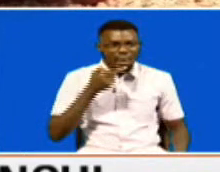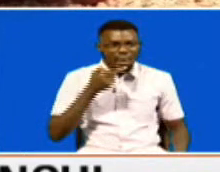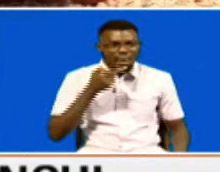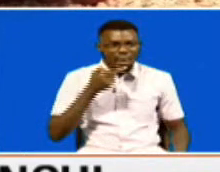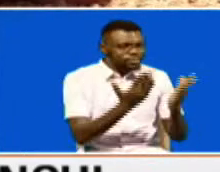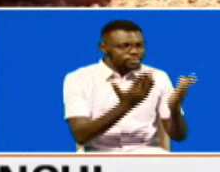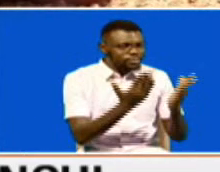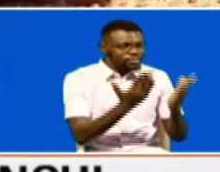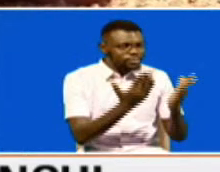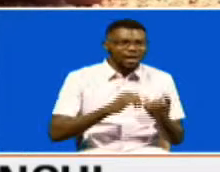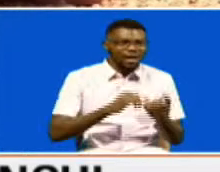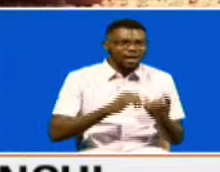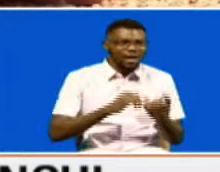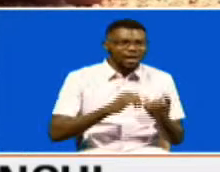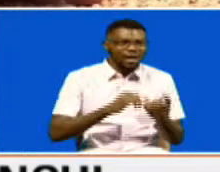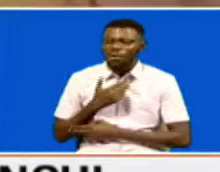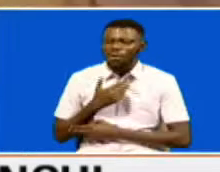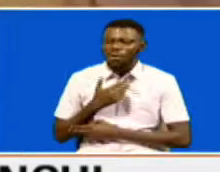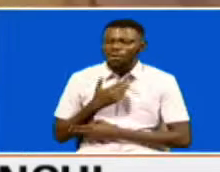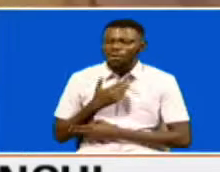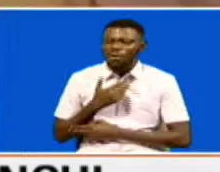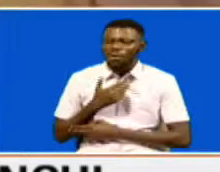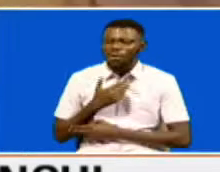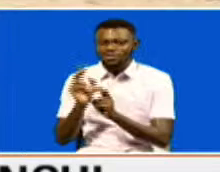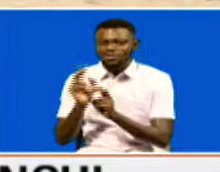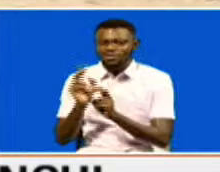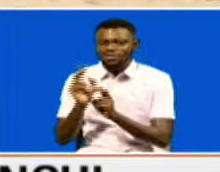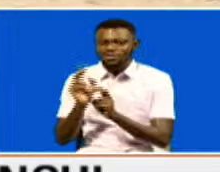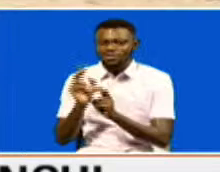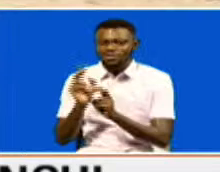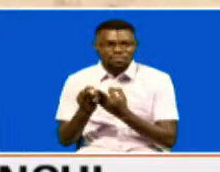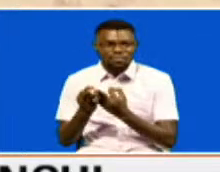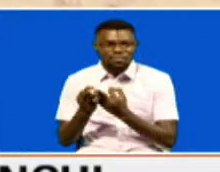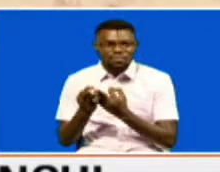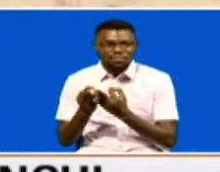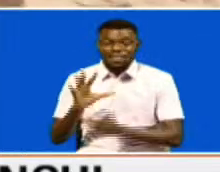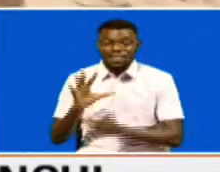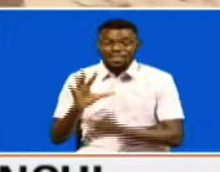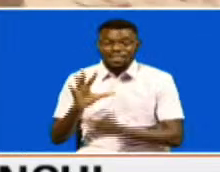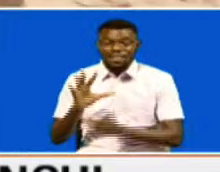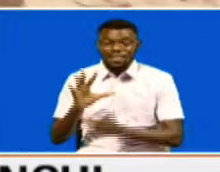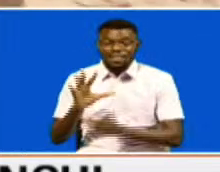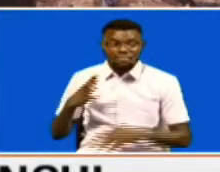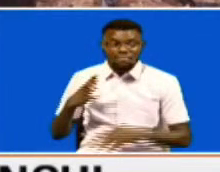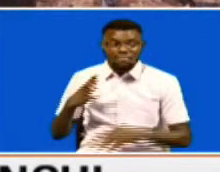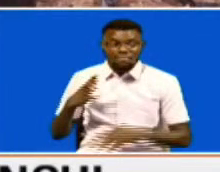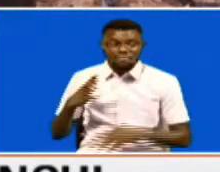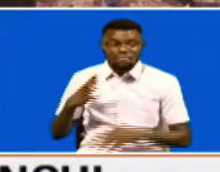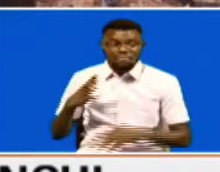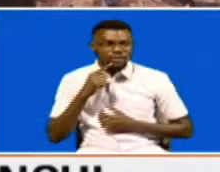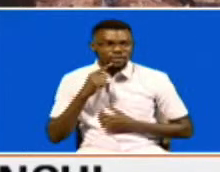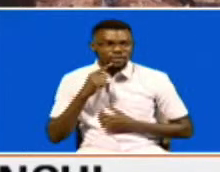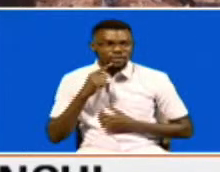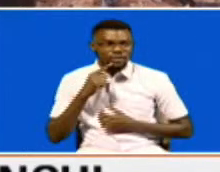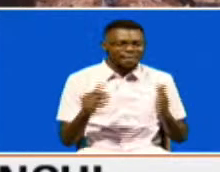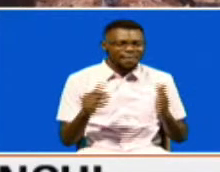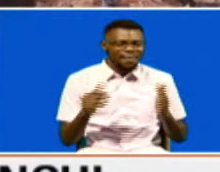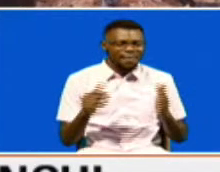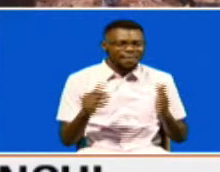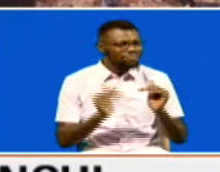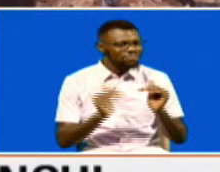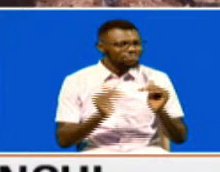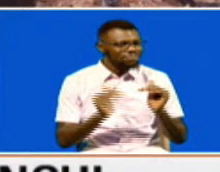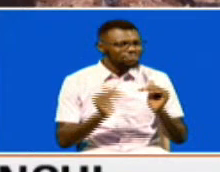njia ya kutafutia familia riziki. Takriban 50% ya wakazi wa kaunti ya Garissa wanasemekana kuathiriwa na baa